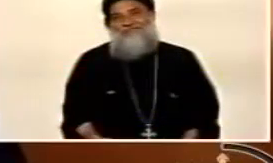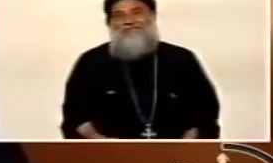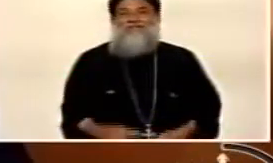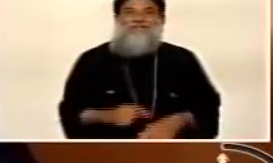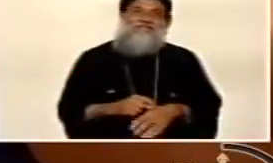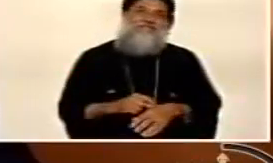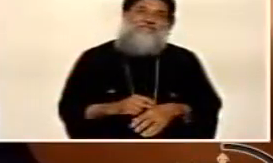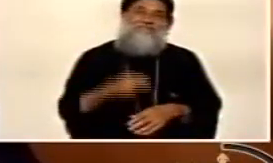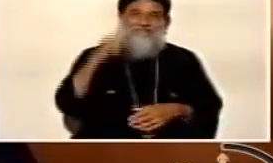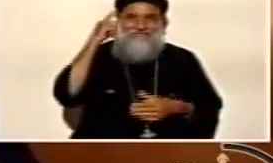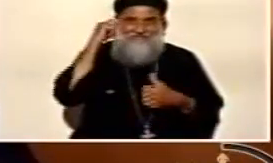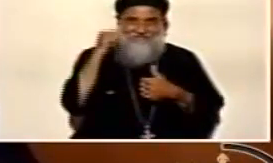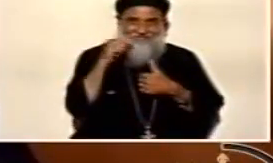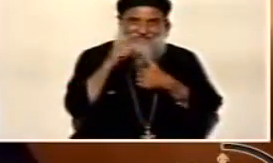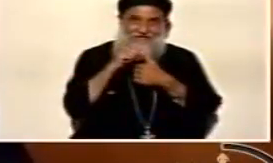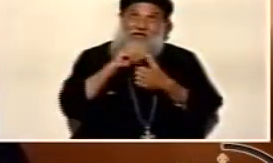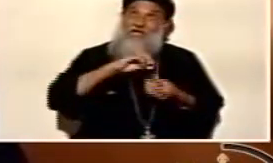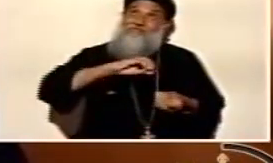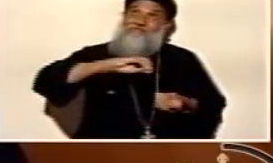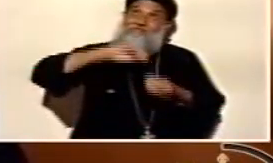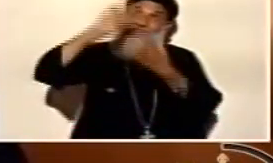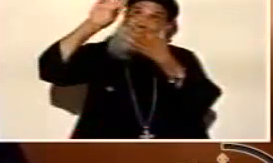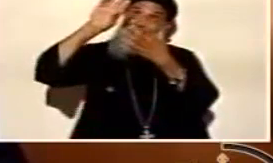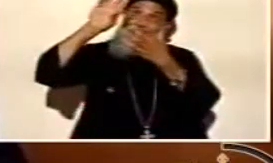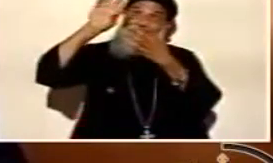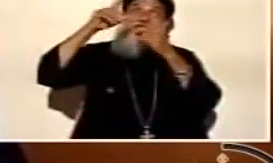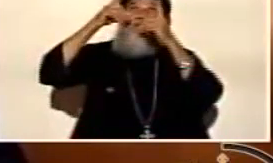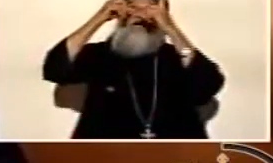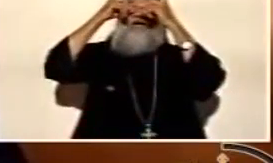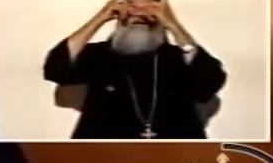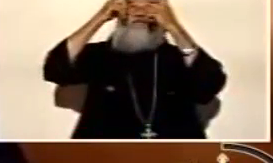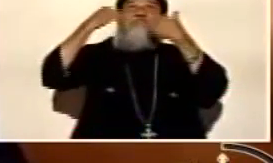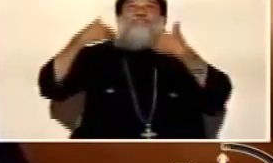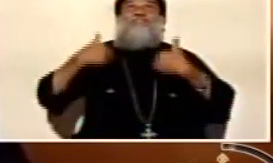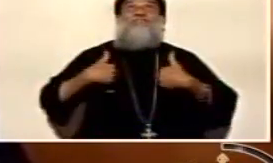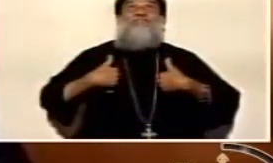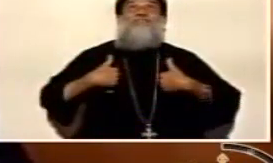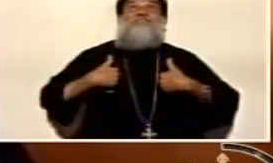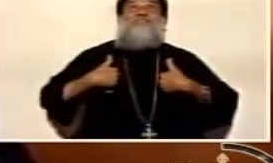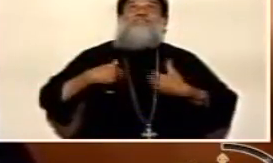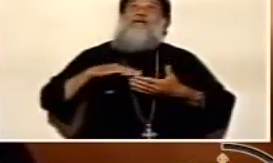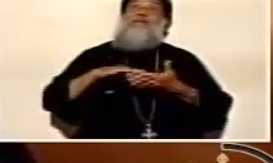فالإنسان لما يجي له فكر الانتقال يتعزى جدا جدا،